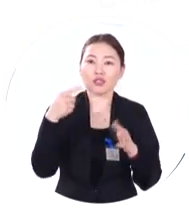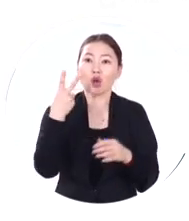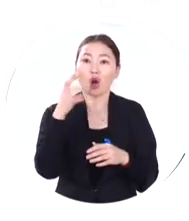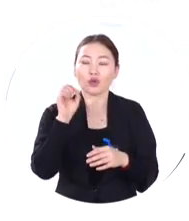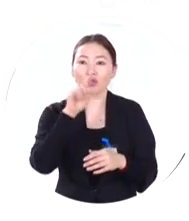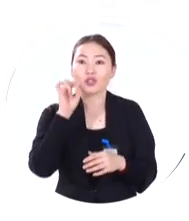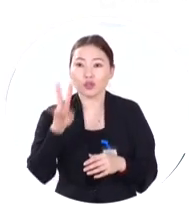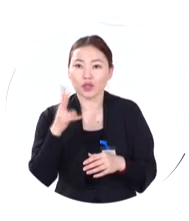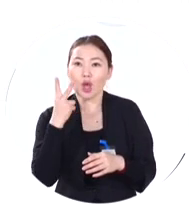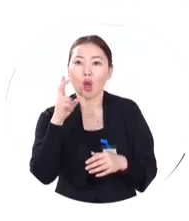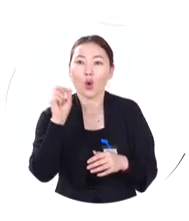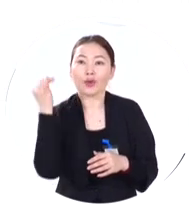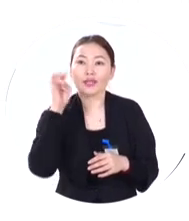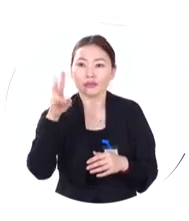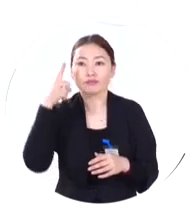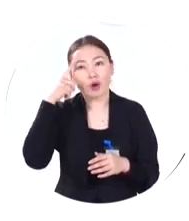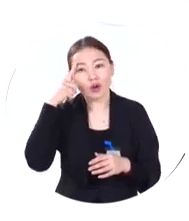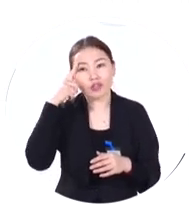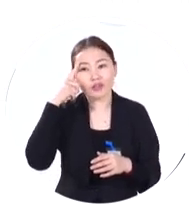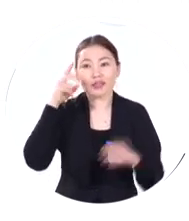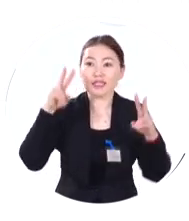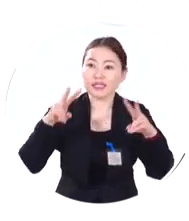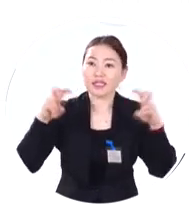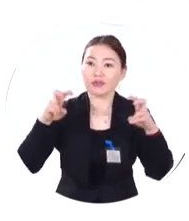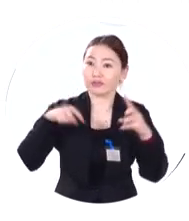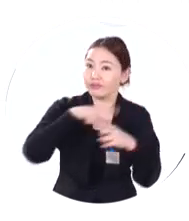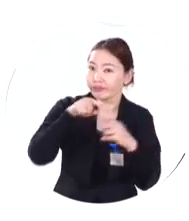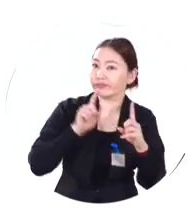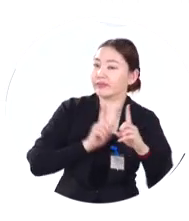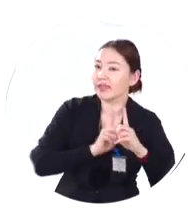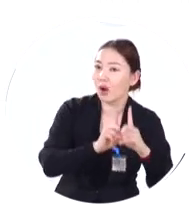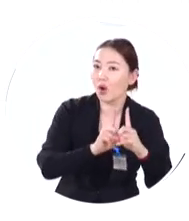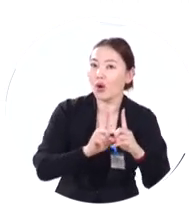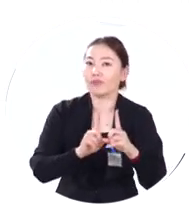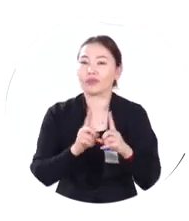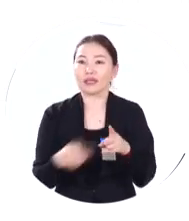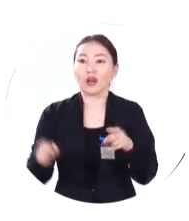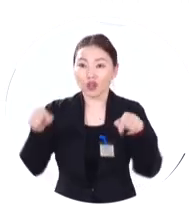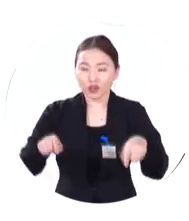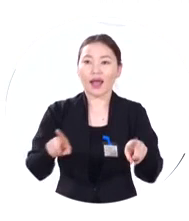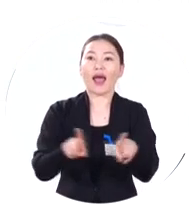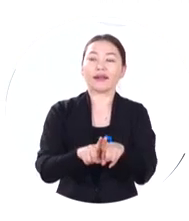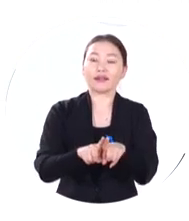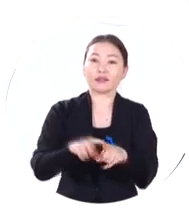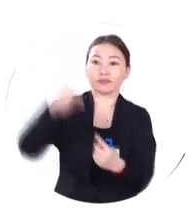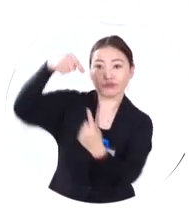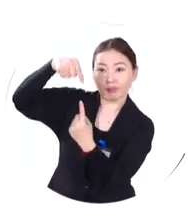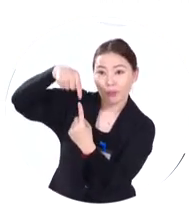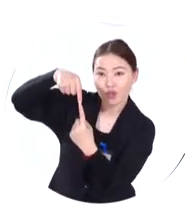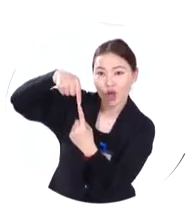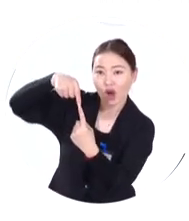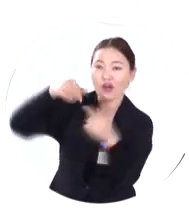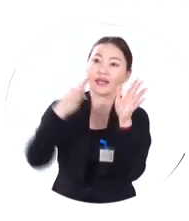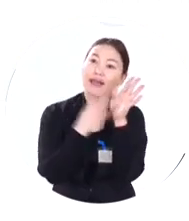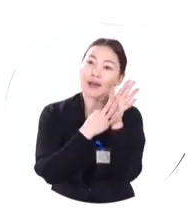дээр бид үгийн сүлжээ ажилласан байгаа. Яг үүнтэй адилхан хөндлөнгөөр 8 асуулттай босоогоор 8 асуулттай үгийн сүлжээг